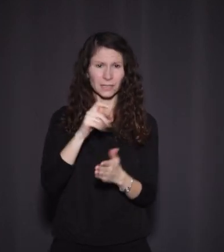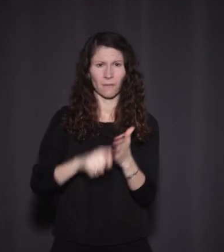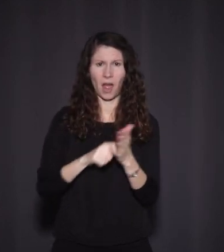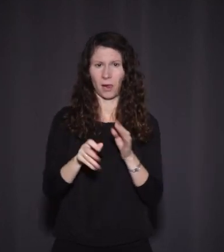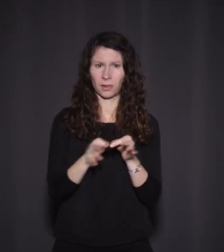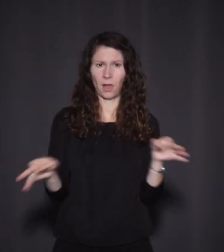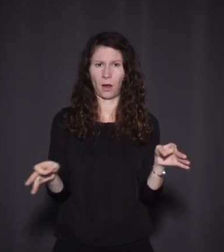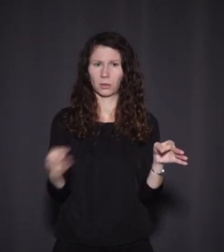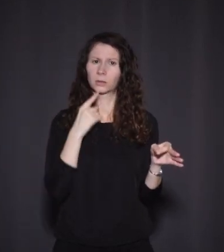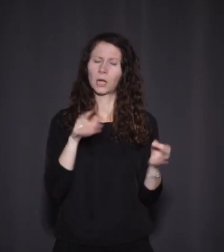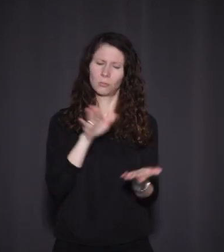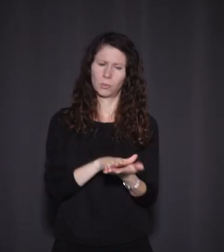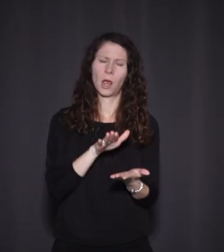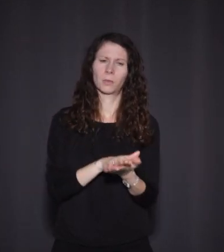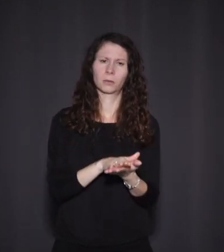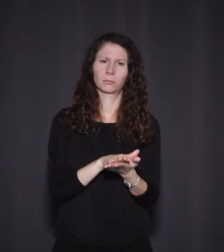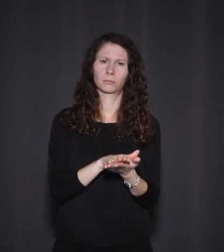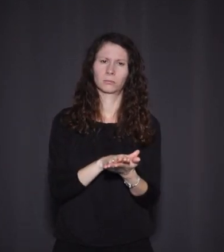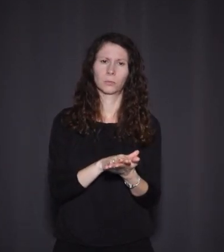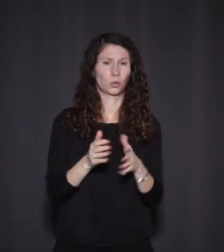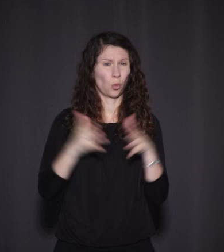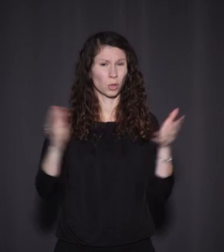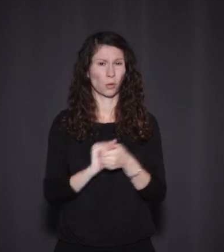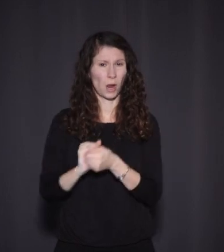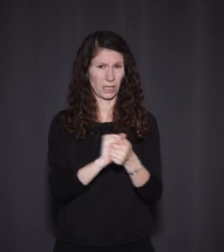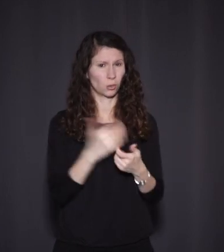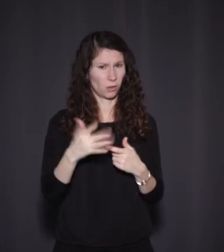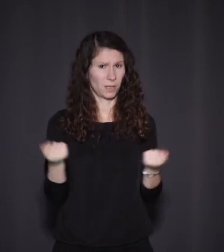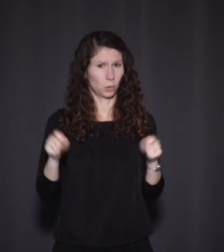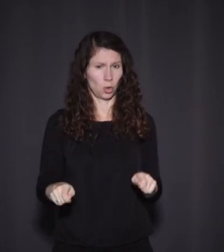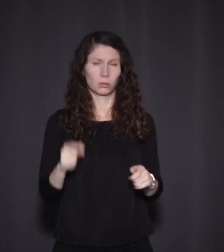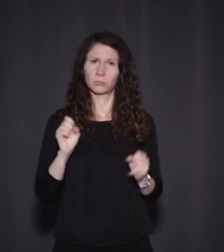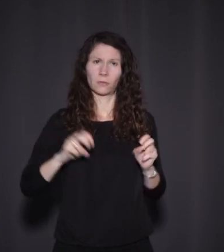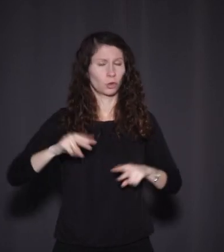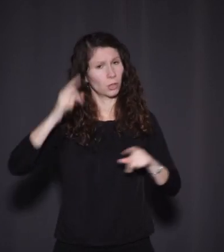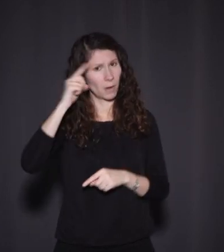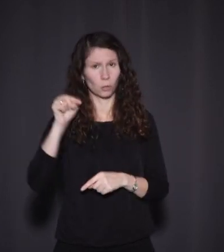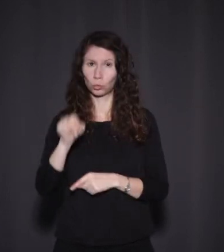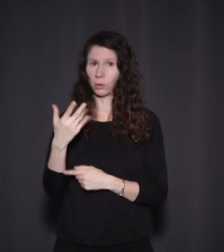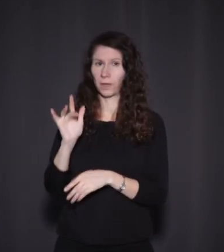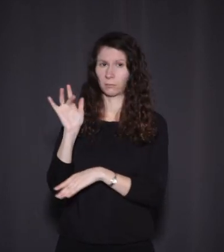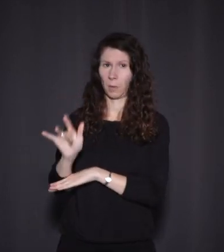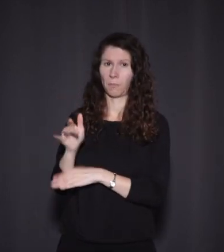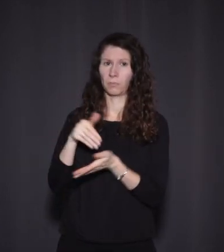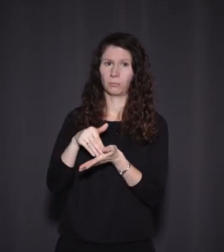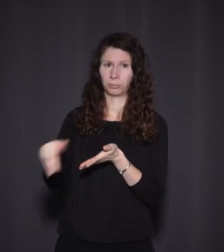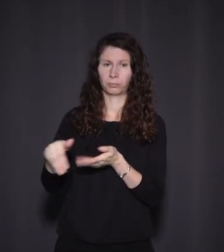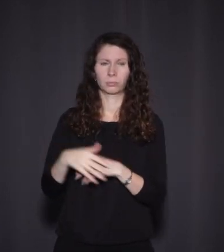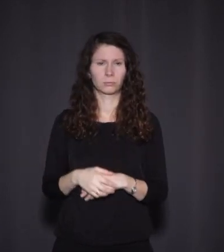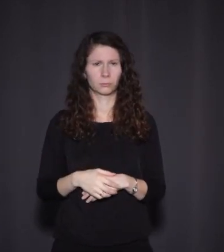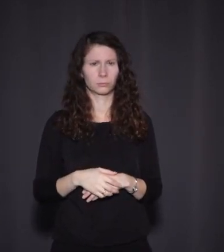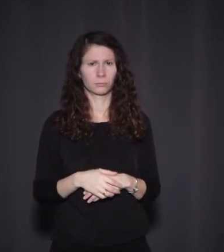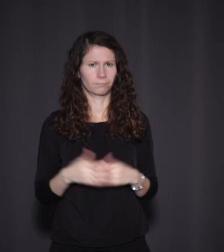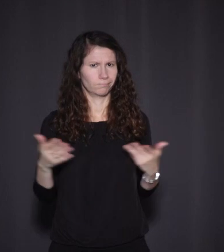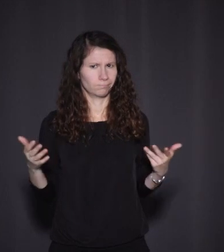lässt, und ich sage nochmal, die Große Koalition hat das beschlossen, da kann man ja unterschiedlicher Meinung zu sein. Und wie gesagt, Sie waren ja dagegen. Und jetzt wird im Prinzip